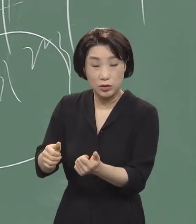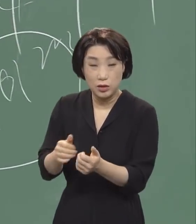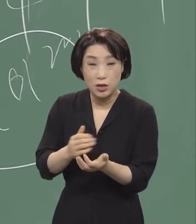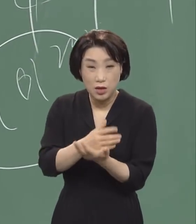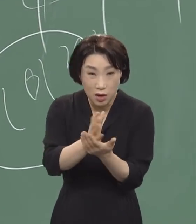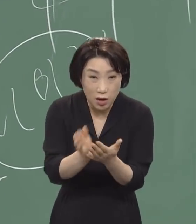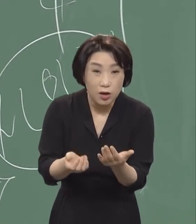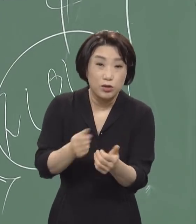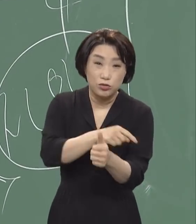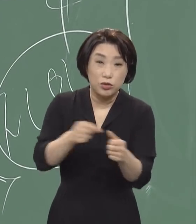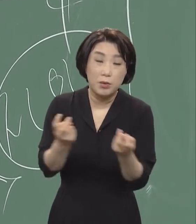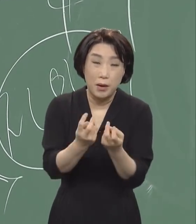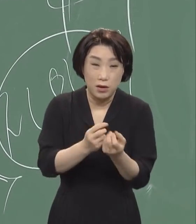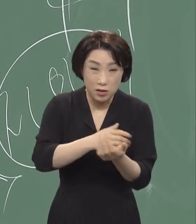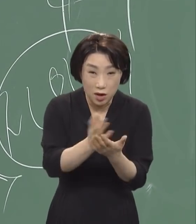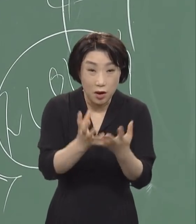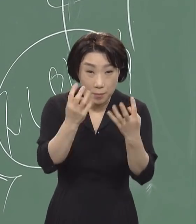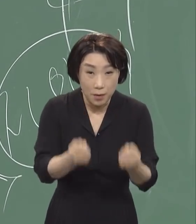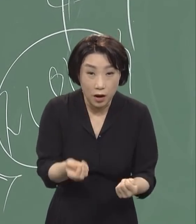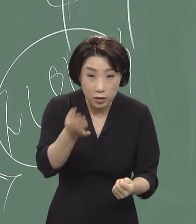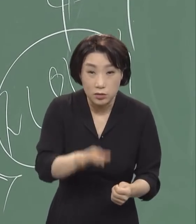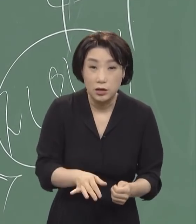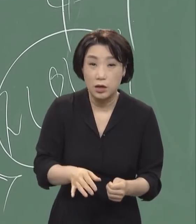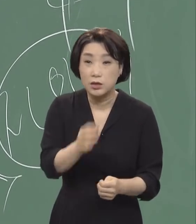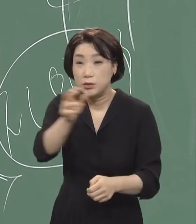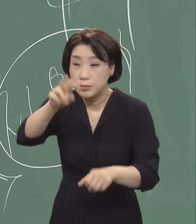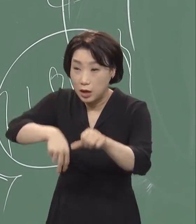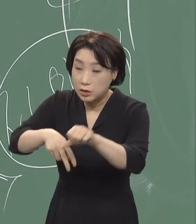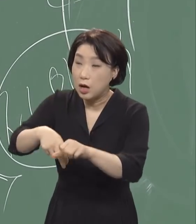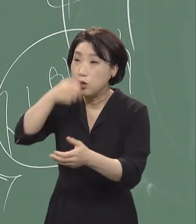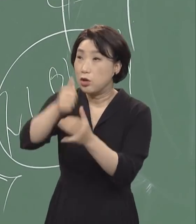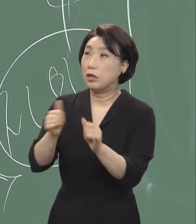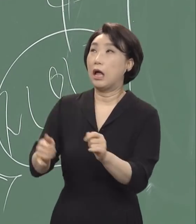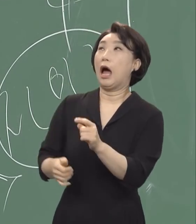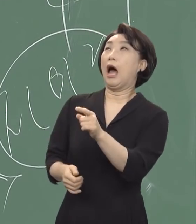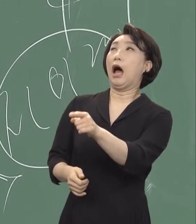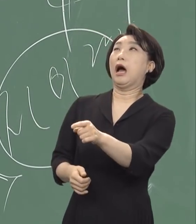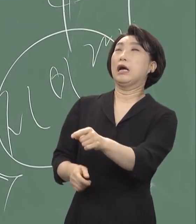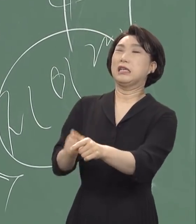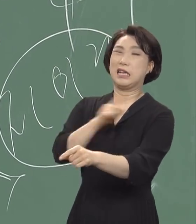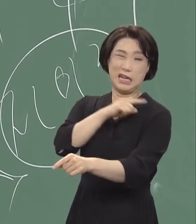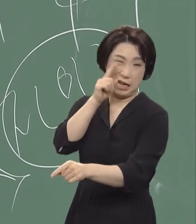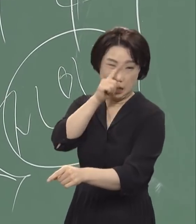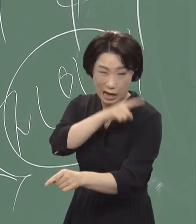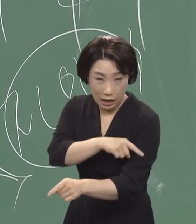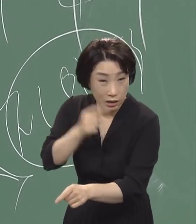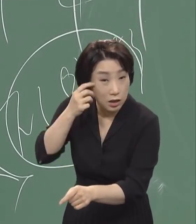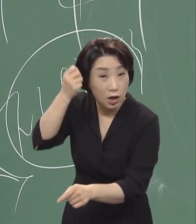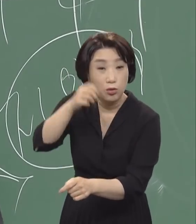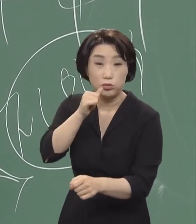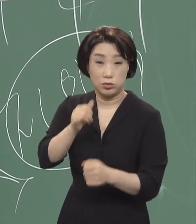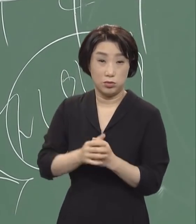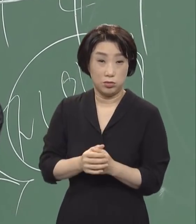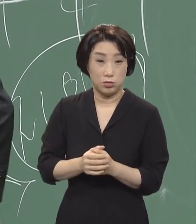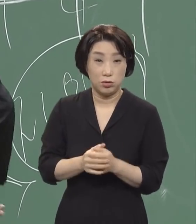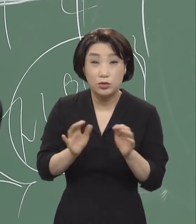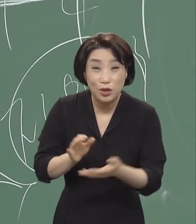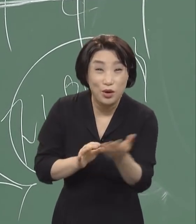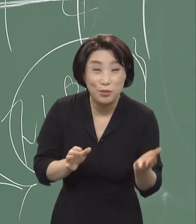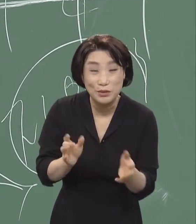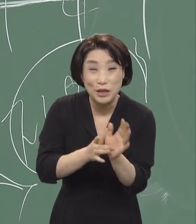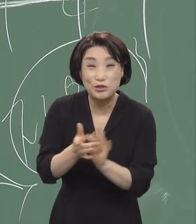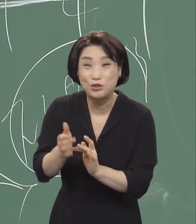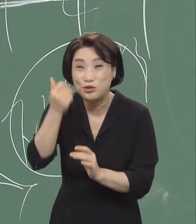있었지만 십자가에 달려 죽는 죄인을 가장 행악자로 취급하고 죽였다 그런데 누가